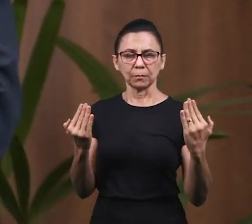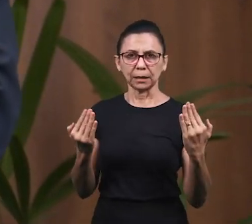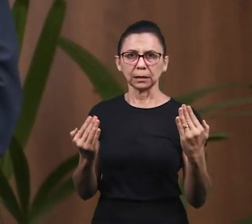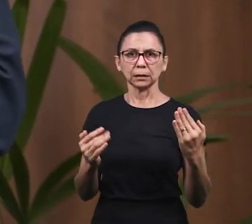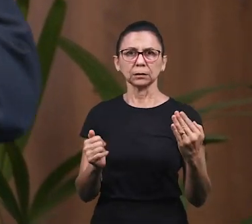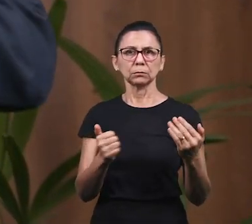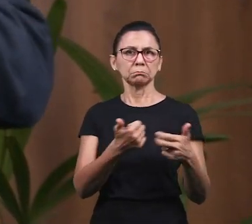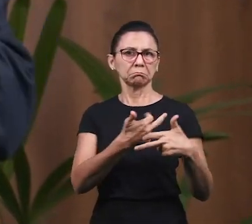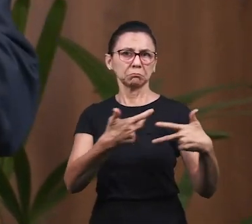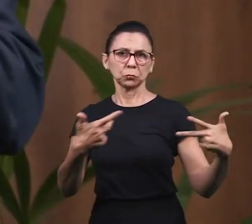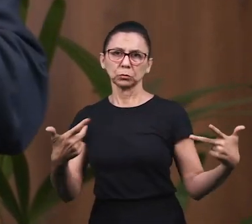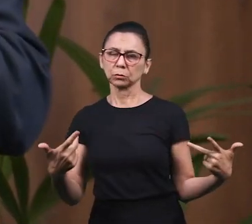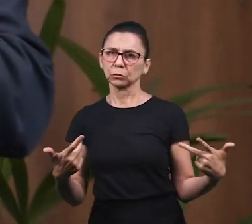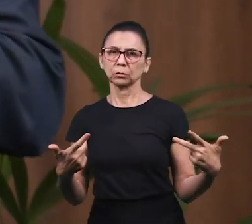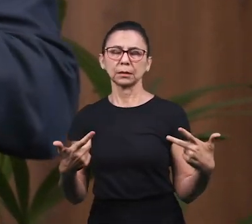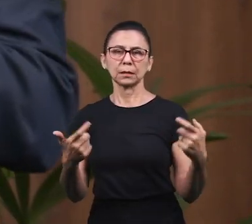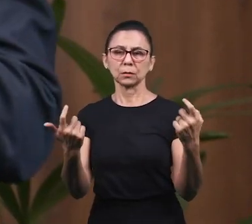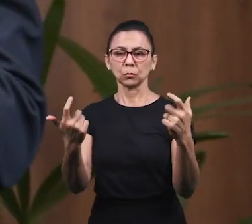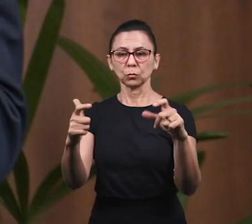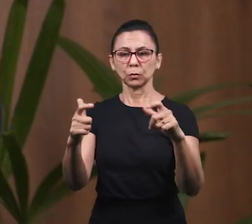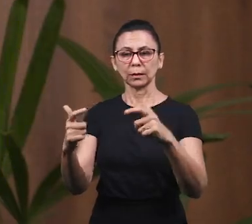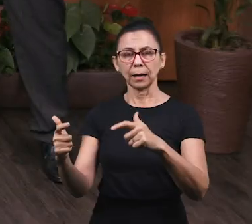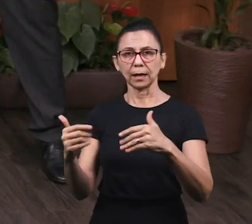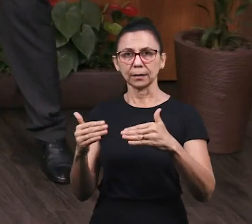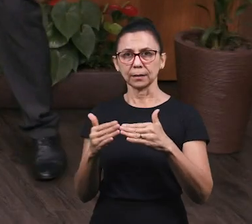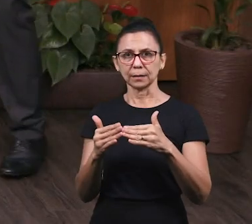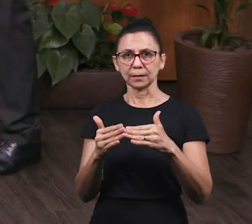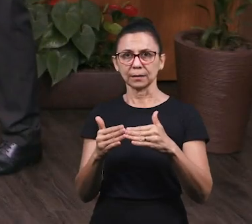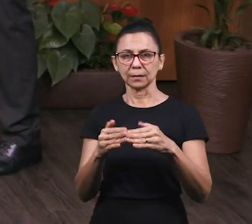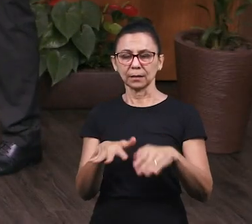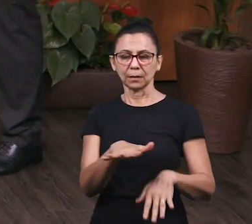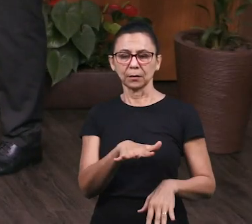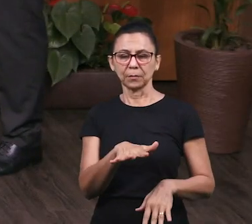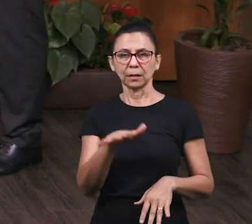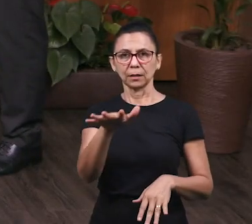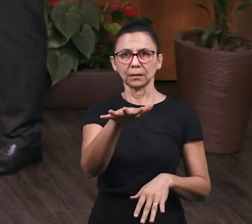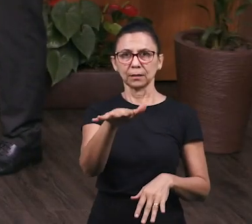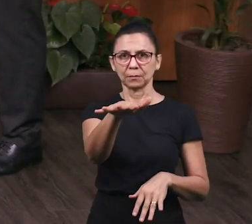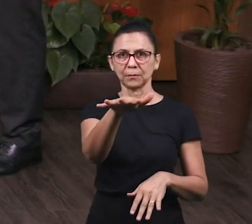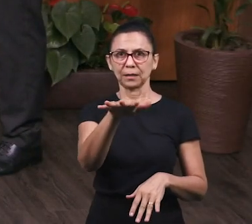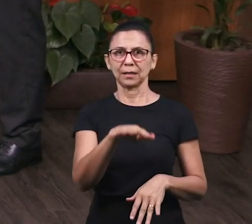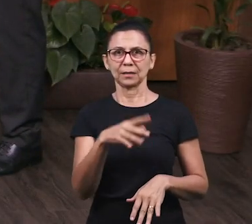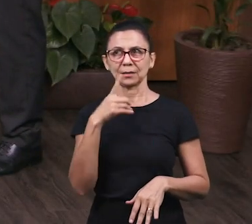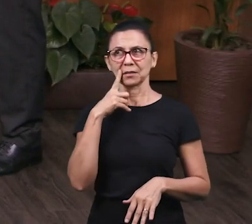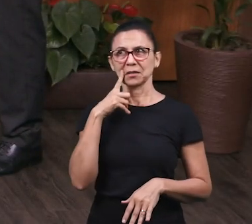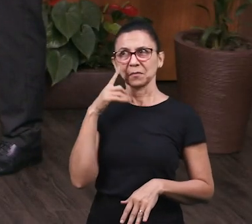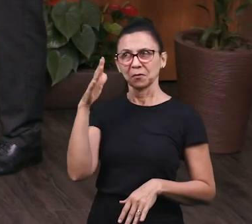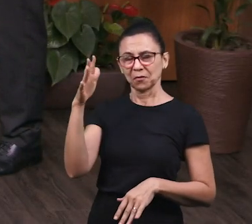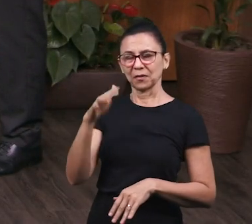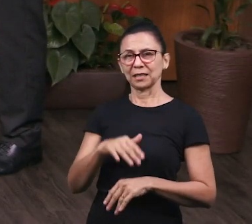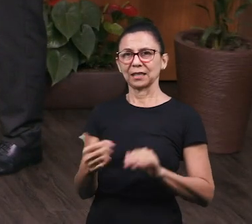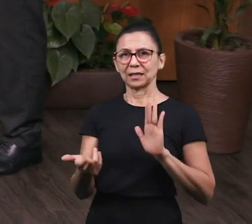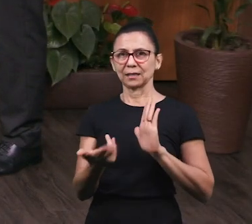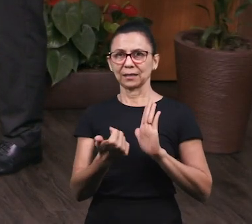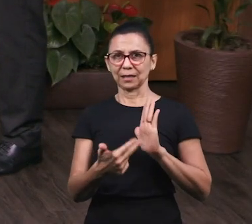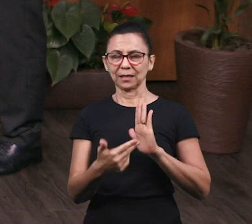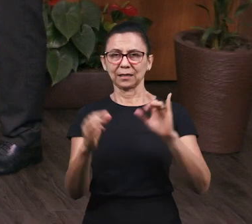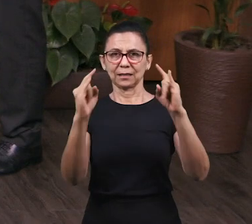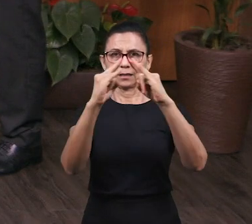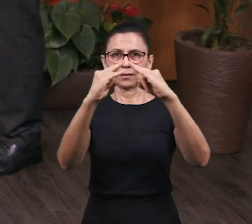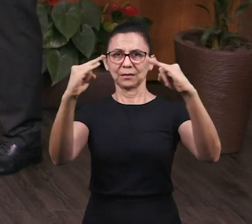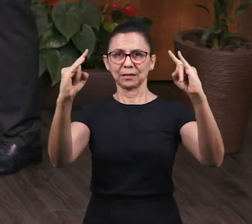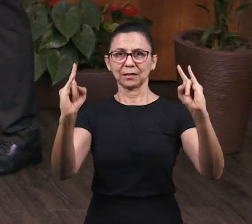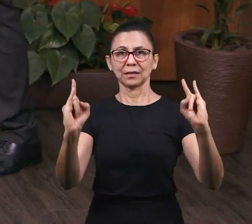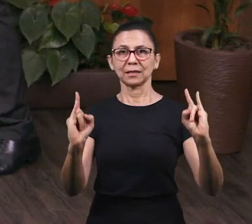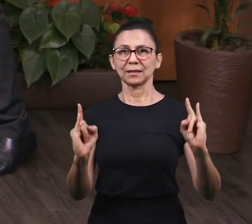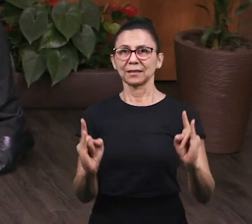les matériaux, les ustensiles et les endroits qui étaient utilisés. Nous voyons cette figure illustrative du tabernacle